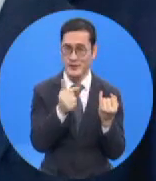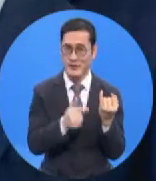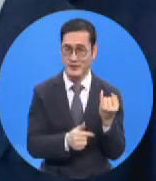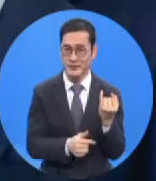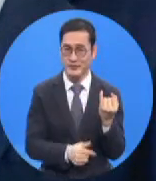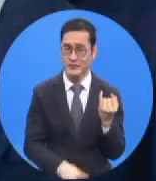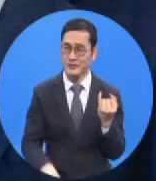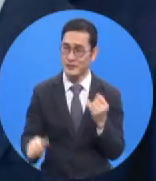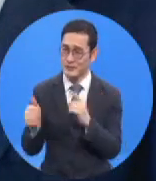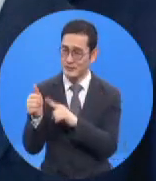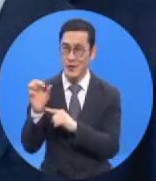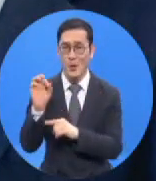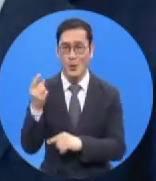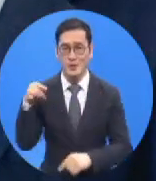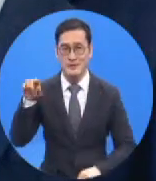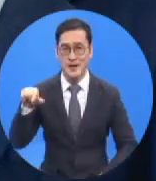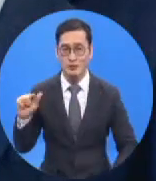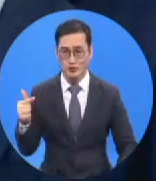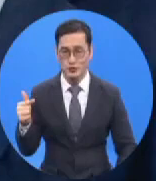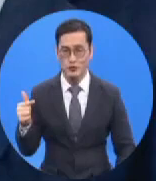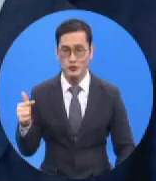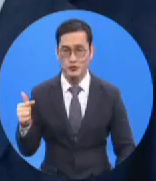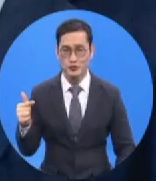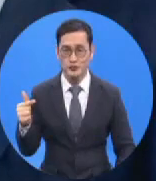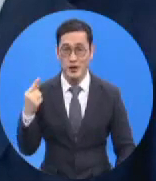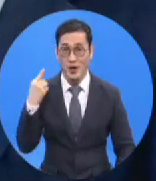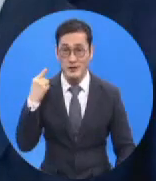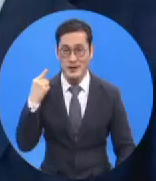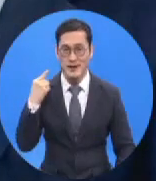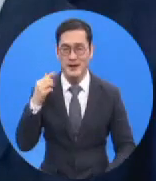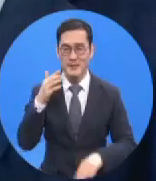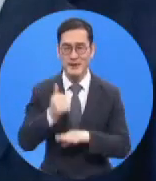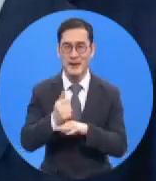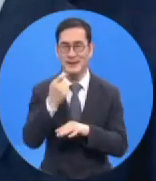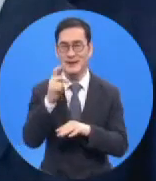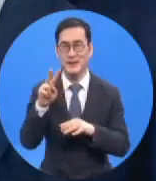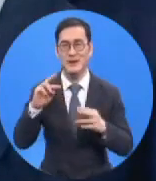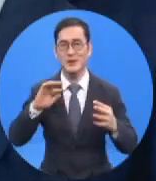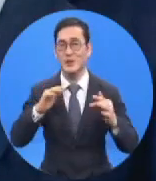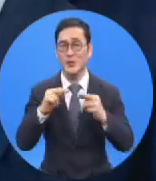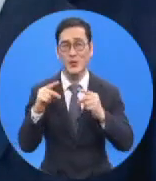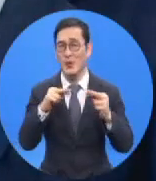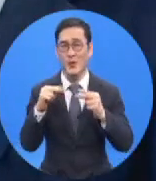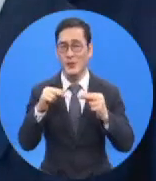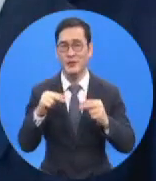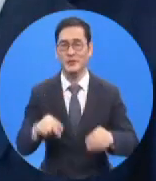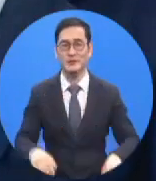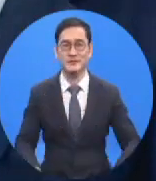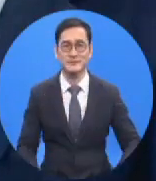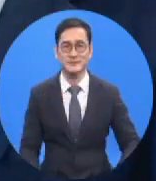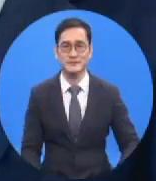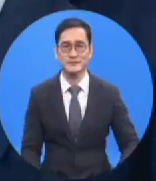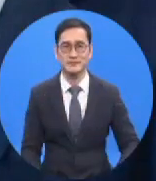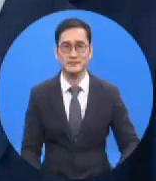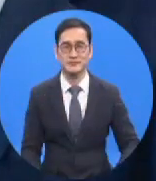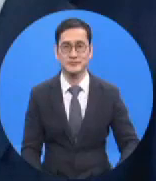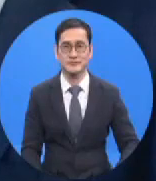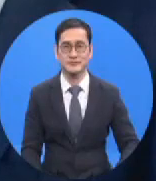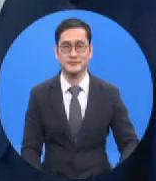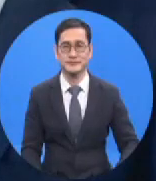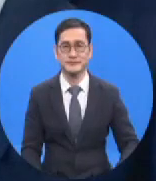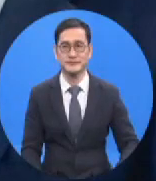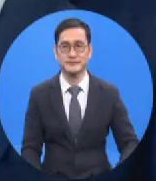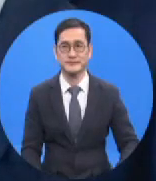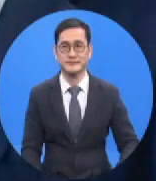그리고 오세훈 국민의힘 서울시장 후보가요. 어제 마지막 TV토론회를 가졌습니다. 그동안 TV토론회에서 두